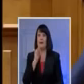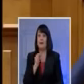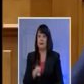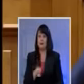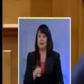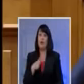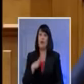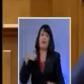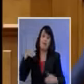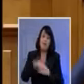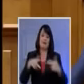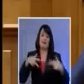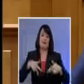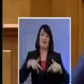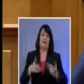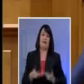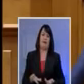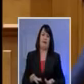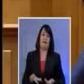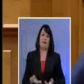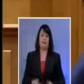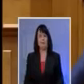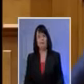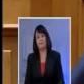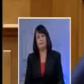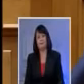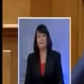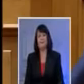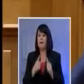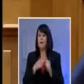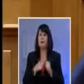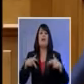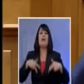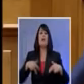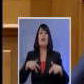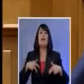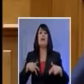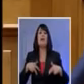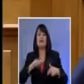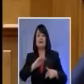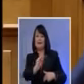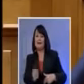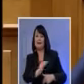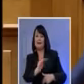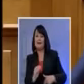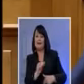ρίξουν αυτή την κυβέρνηση. Γιατί πρώτα απ' όλα αυτή η κυβέρνηση έπαψε να τους κάνει τα χατήρια.